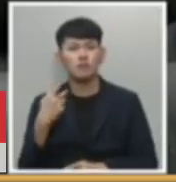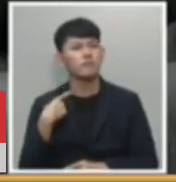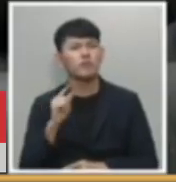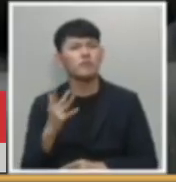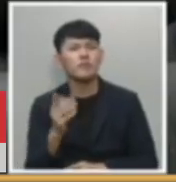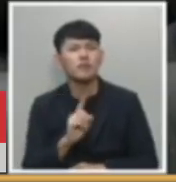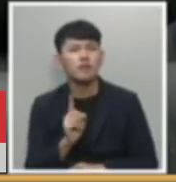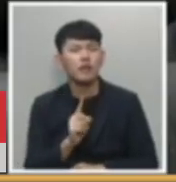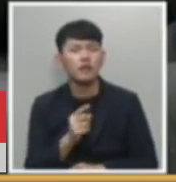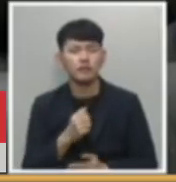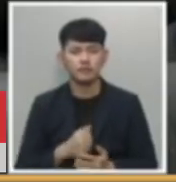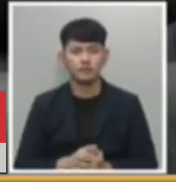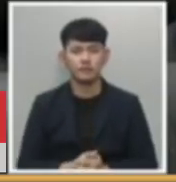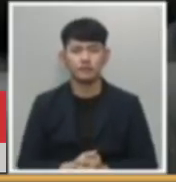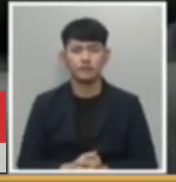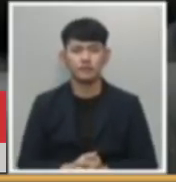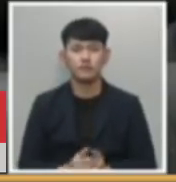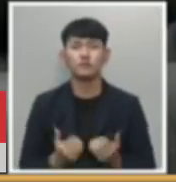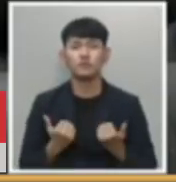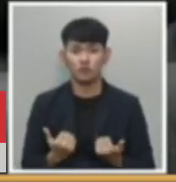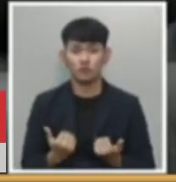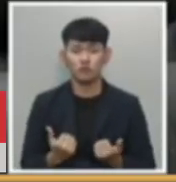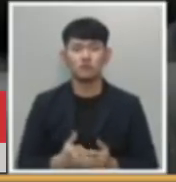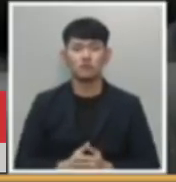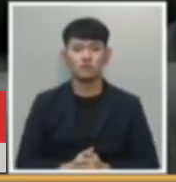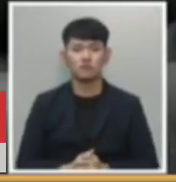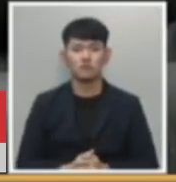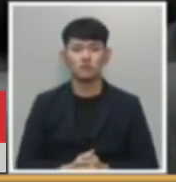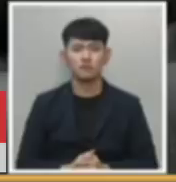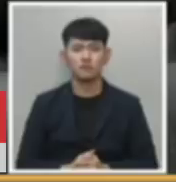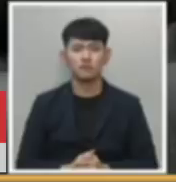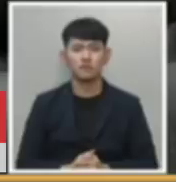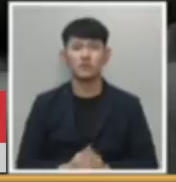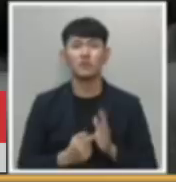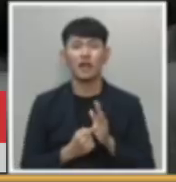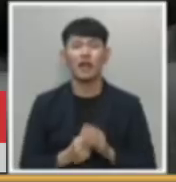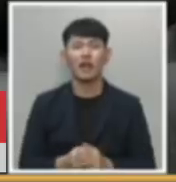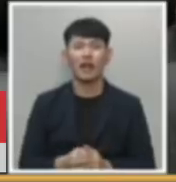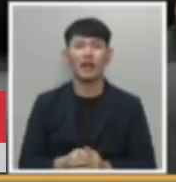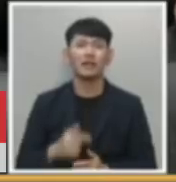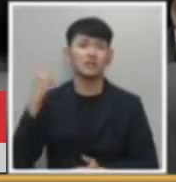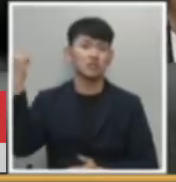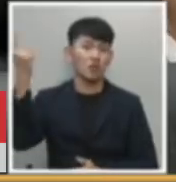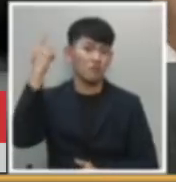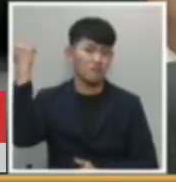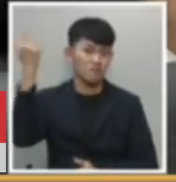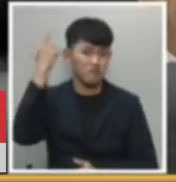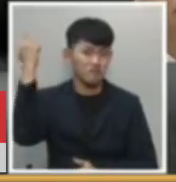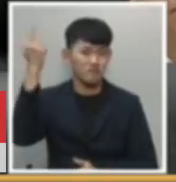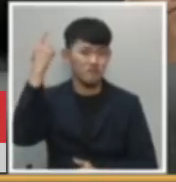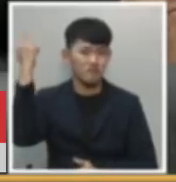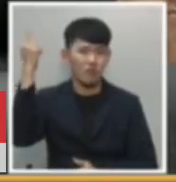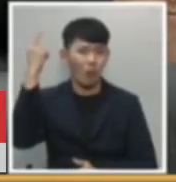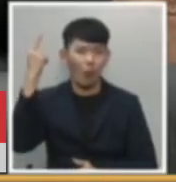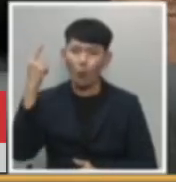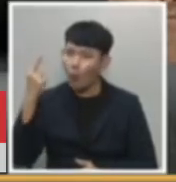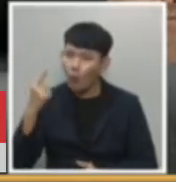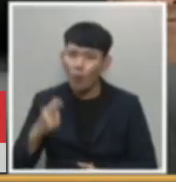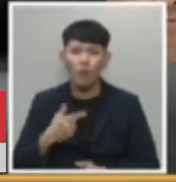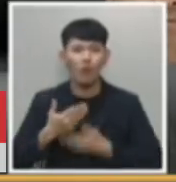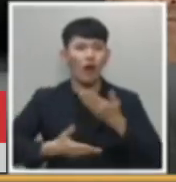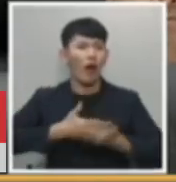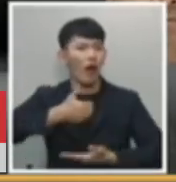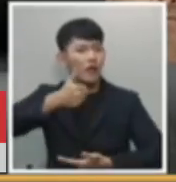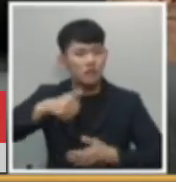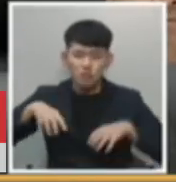ประธานครับตอนนี้ท่านประธานครับแถวแถวสีลมเนี่ยท่านประธานซึ่งเป็นย่านธุรกิจที่สำคัญของประเทศ